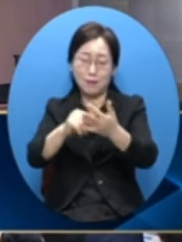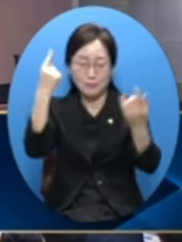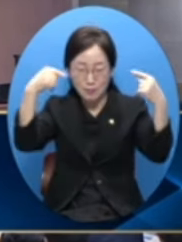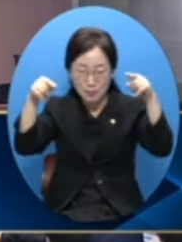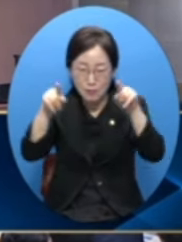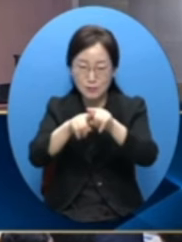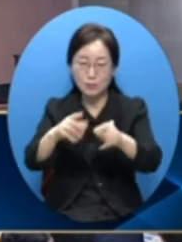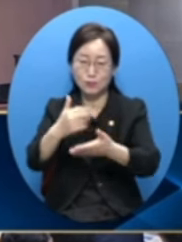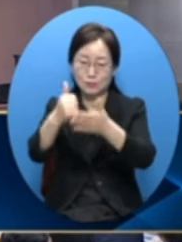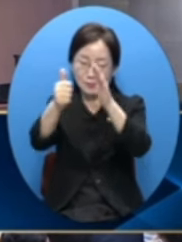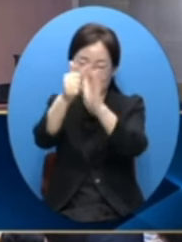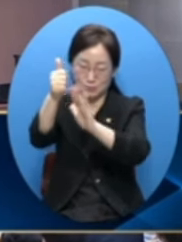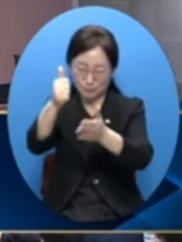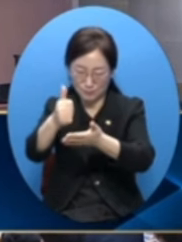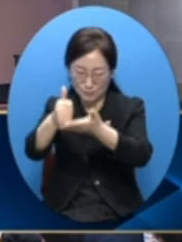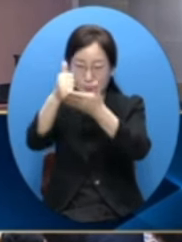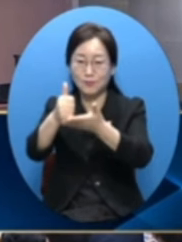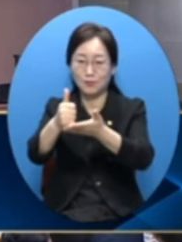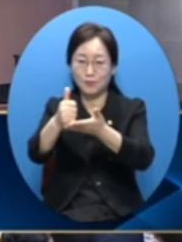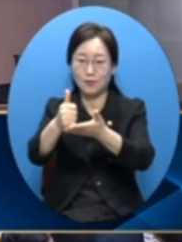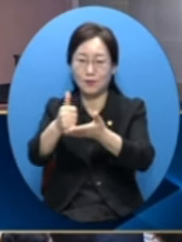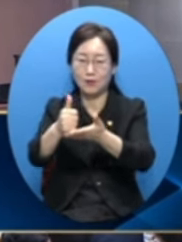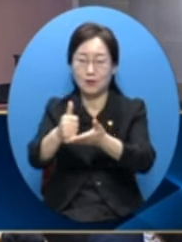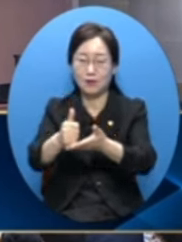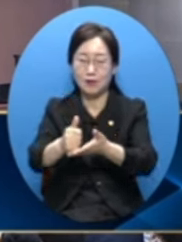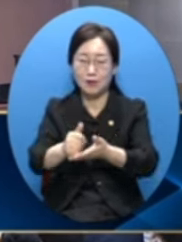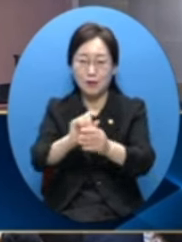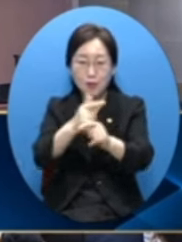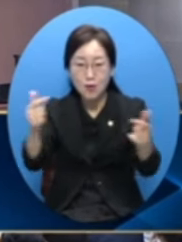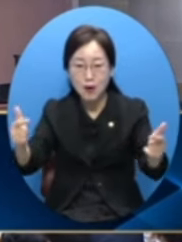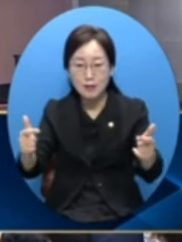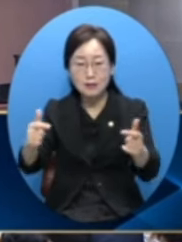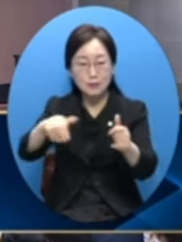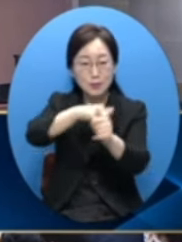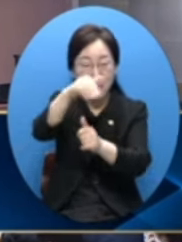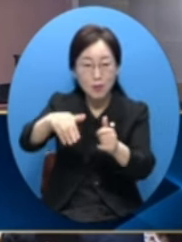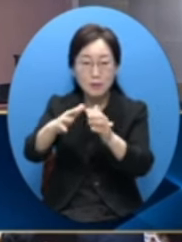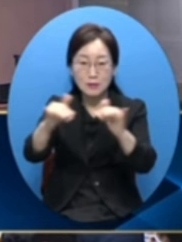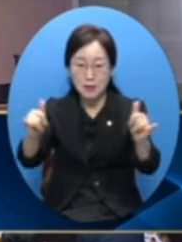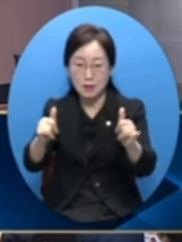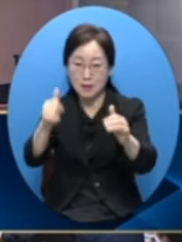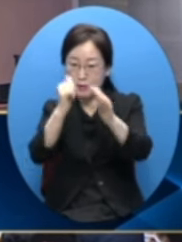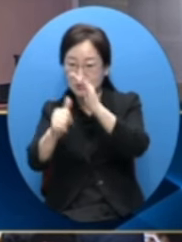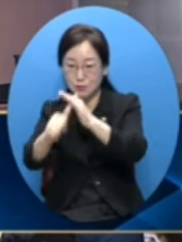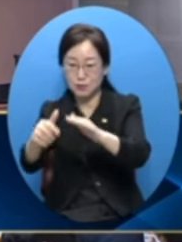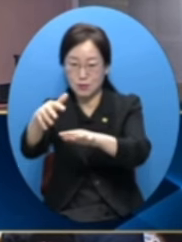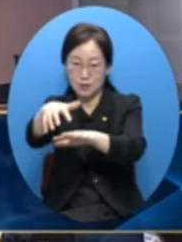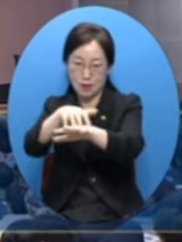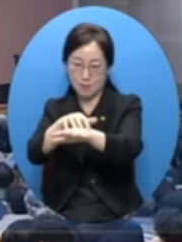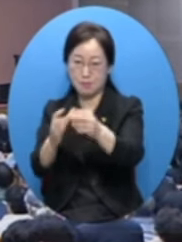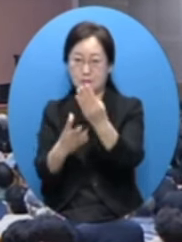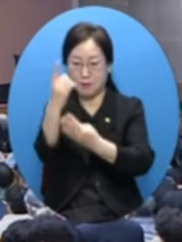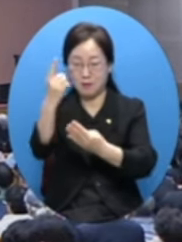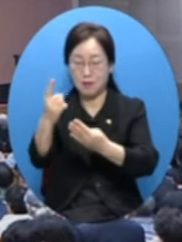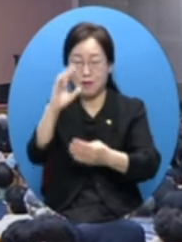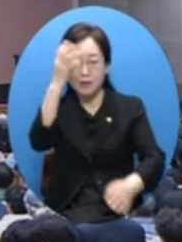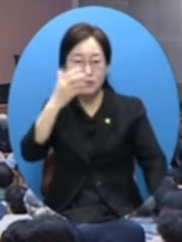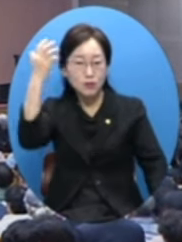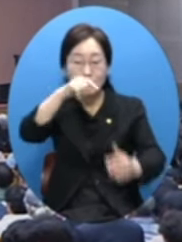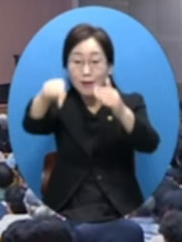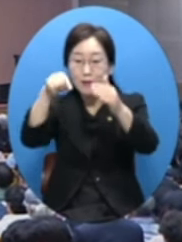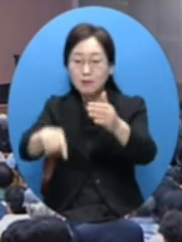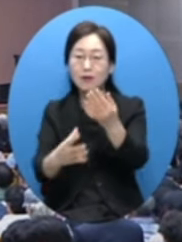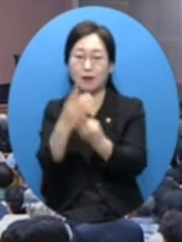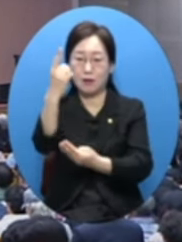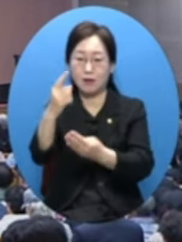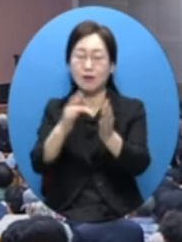주님을 섬기는 교회였습니다. 안디옥 교회는 다양한 배경을 가진 지도자들이 한 팀을 이루었고 성령 안에서 하나 되어 오직